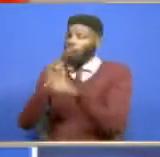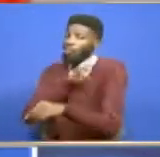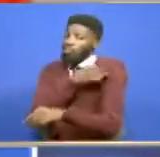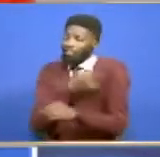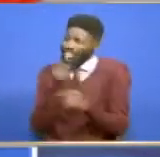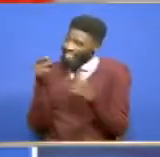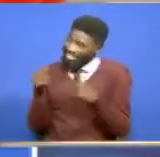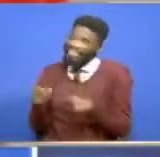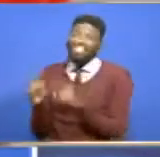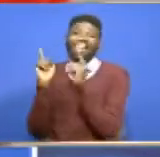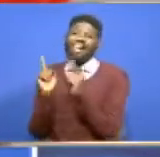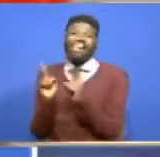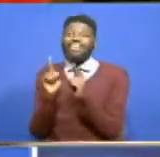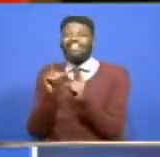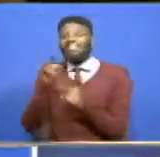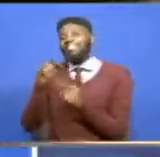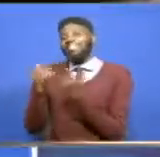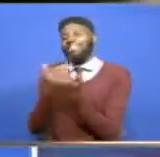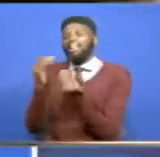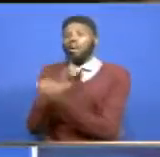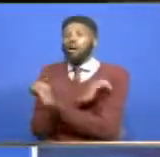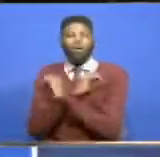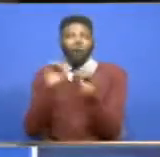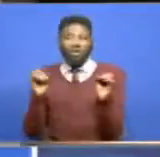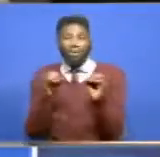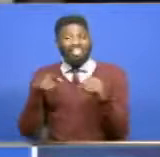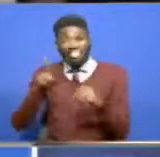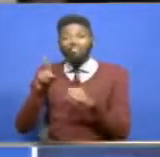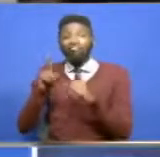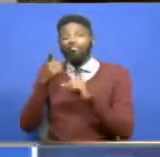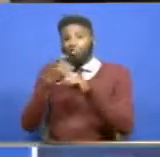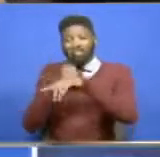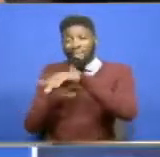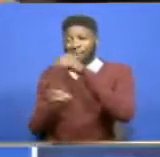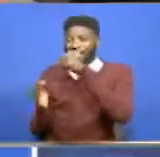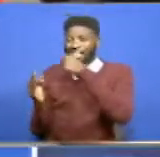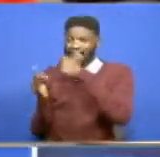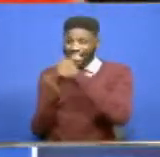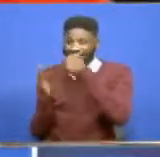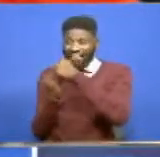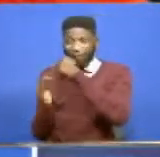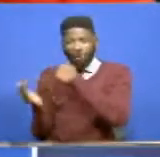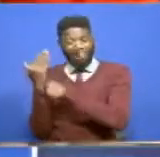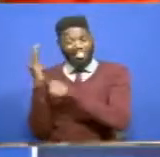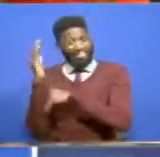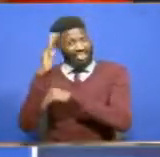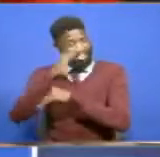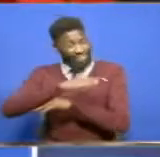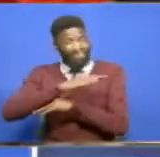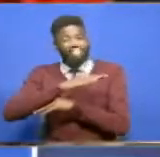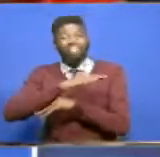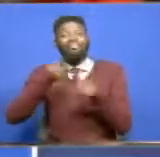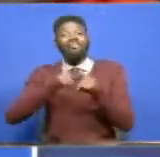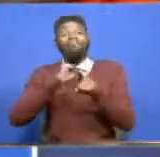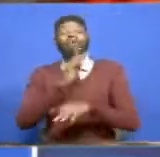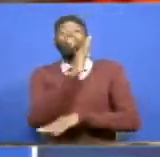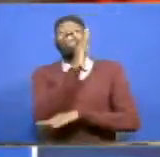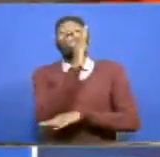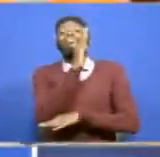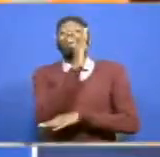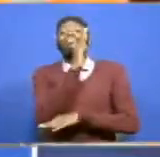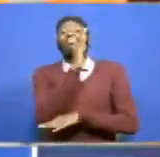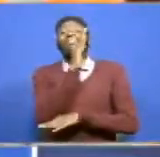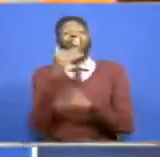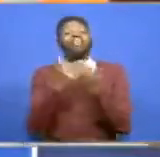was bleeding was not attended to from 8 a.m. to 1 p.m. And when he tried to get a referral to another hostel, they were